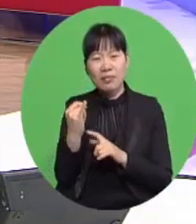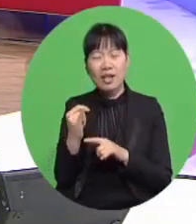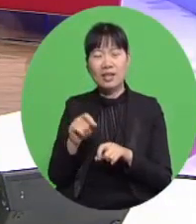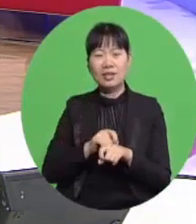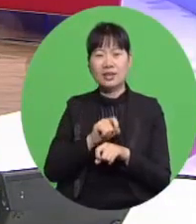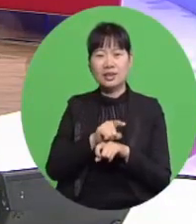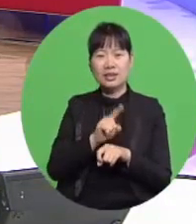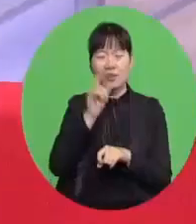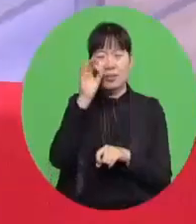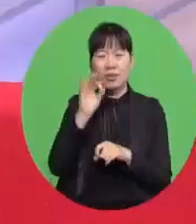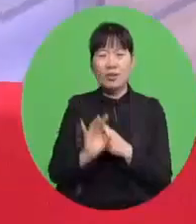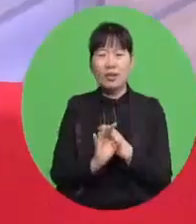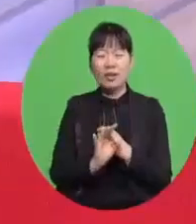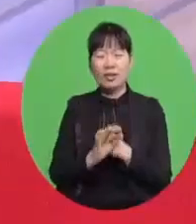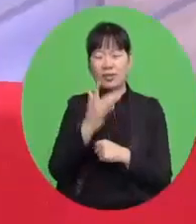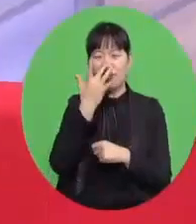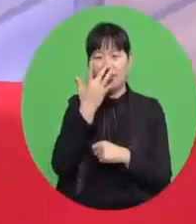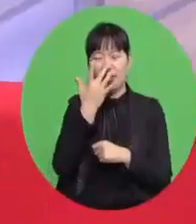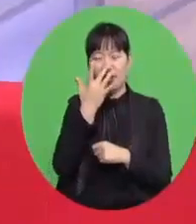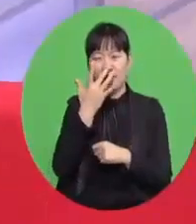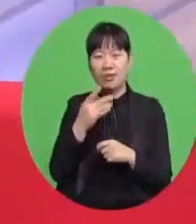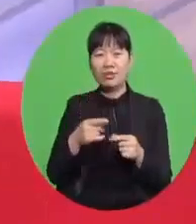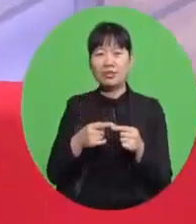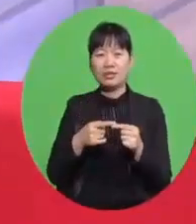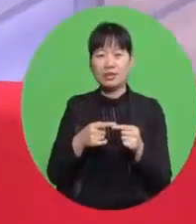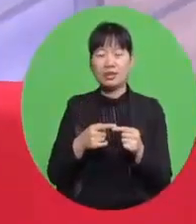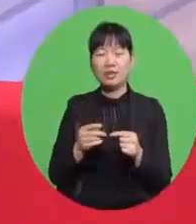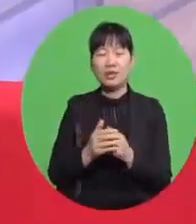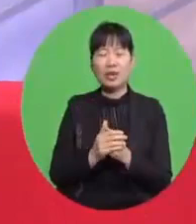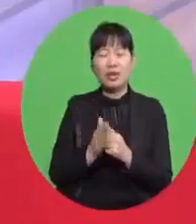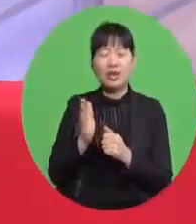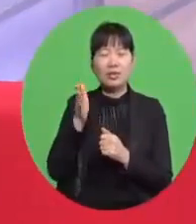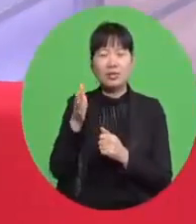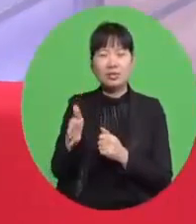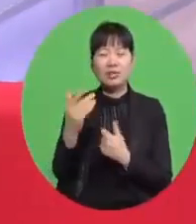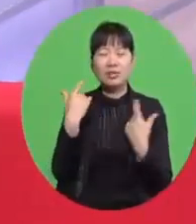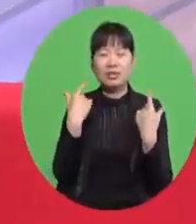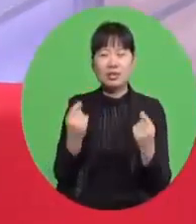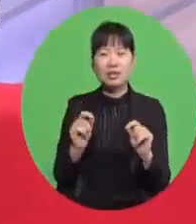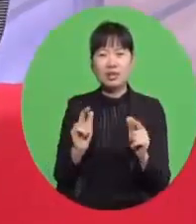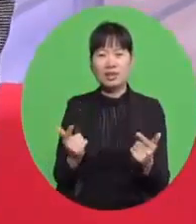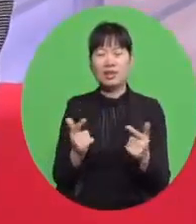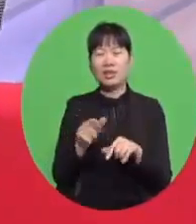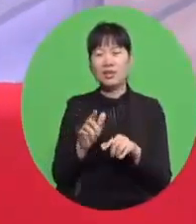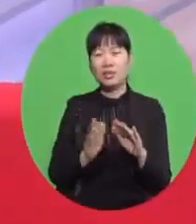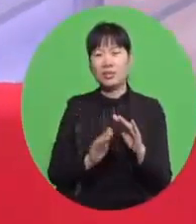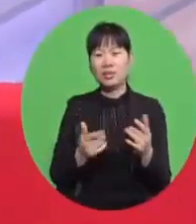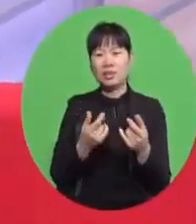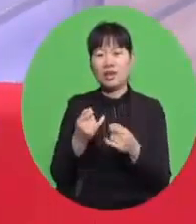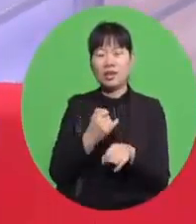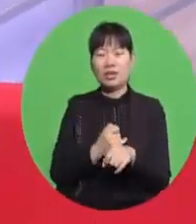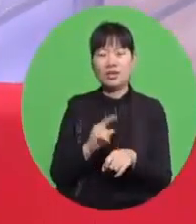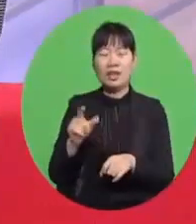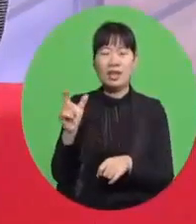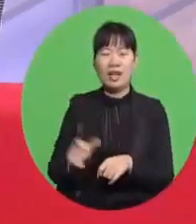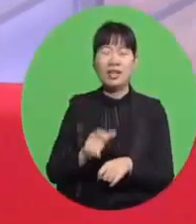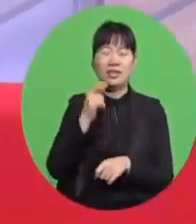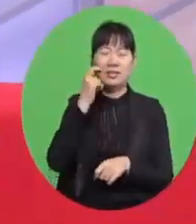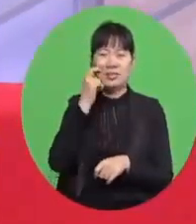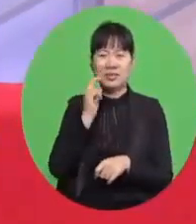특성을 보면은 둔감하거나 혹은 비일관적이거나 또 공통적인 특성은 뭐냐면은 세지도